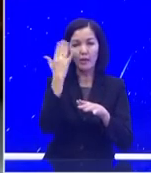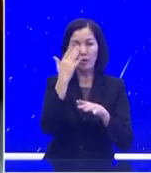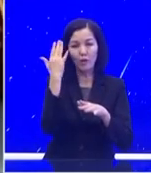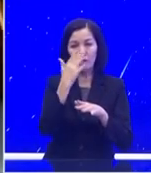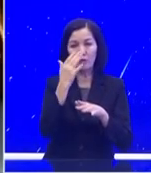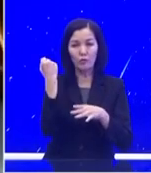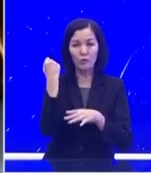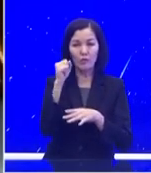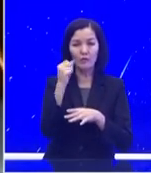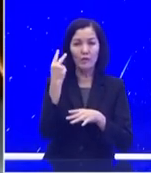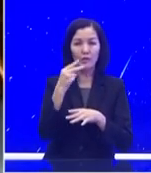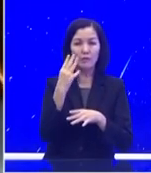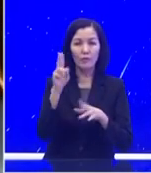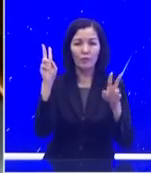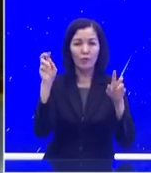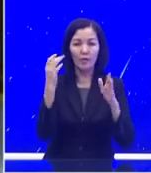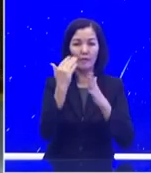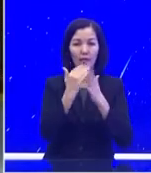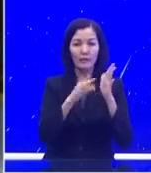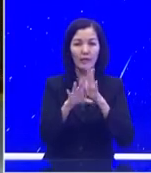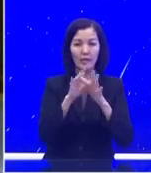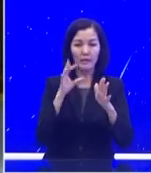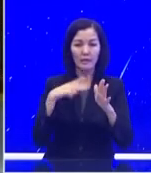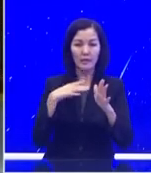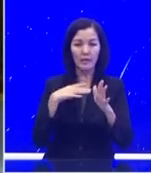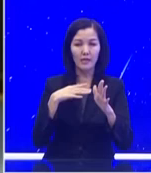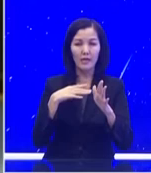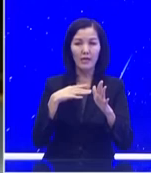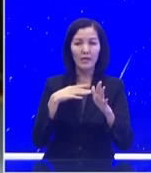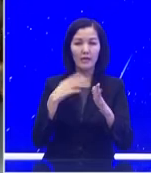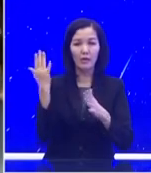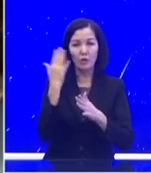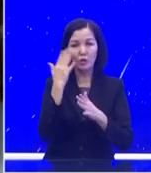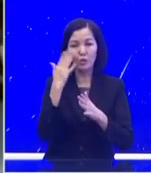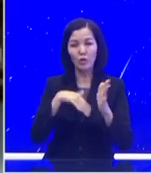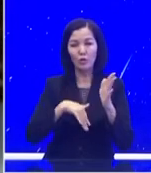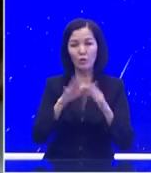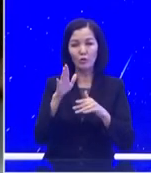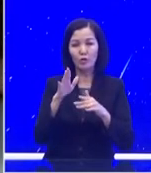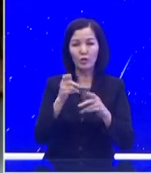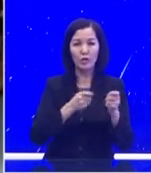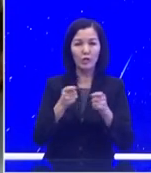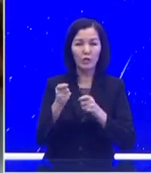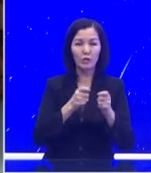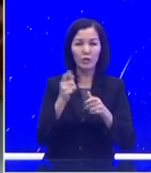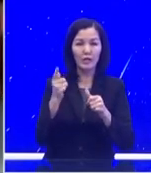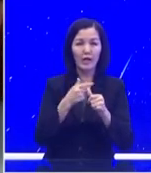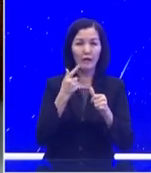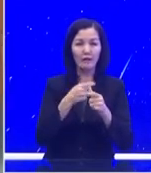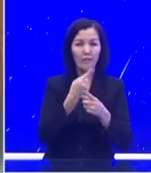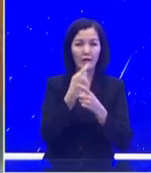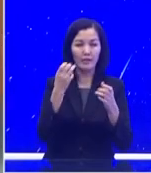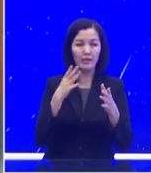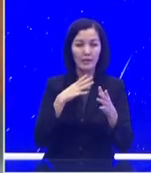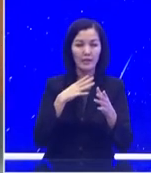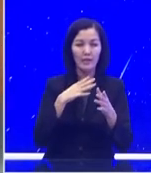академиясы жеңімпаздарды 24 номинация бойынша анықтады. Мұнда көптің көңілінен шыққан кинолар мен кинорежиссерлерінің есімі аталды. Долби театрында